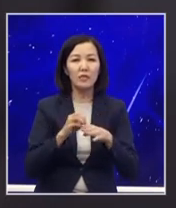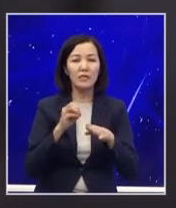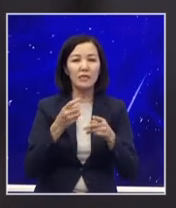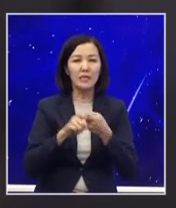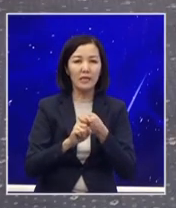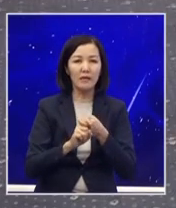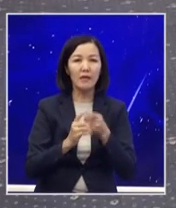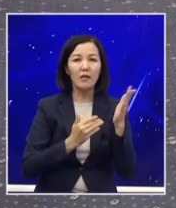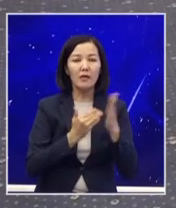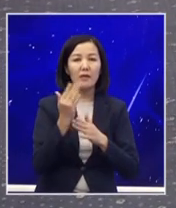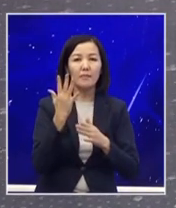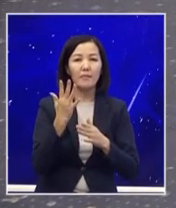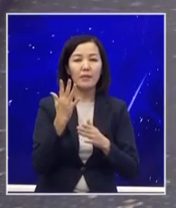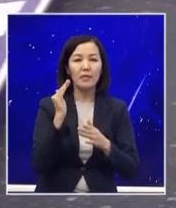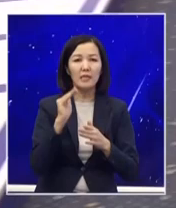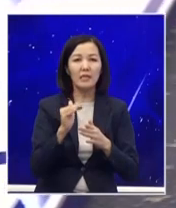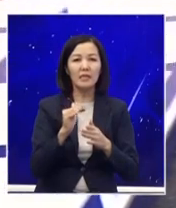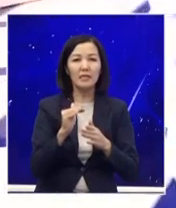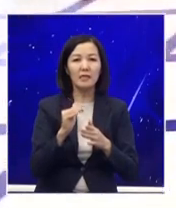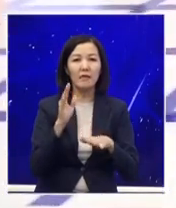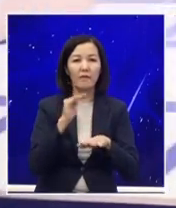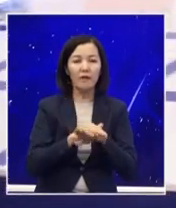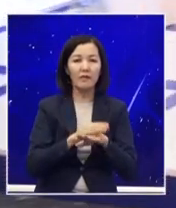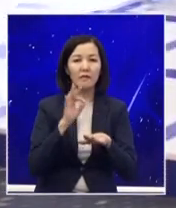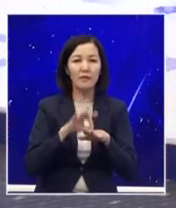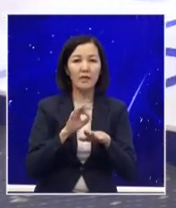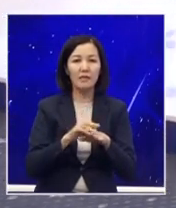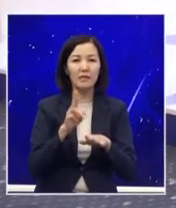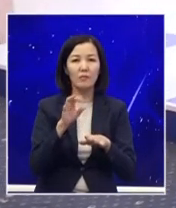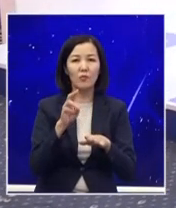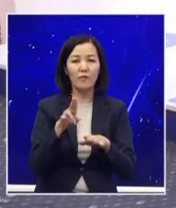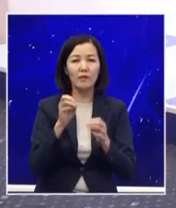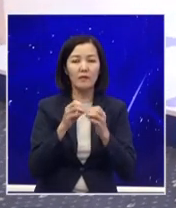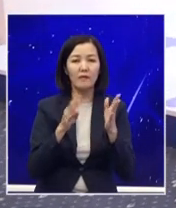свыше 5200 фактов с диагнозом COVID-19.